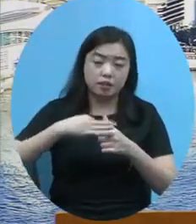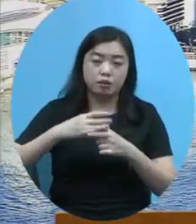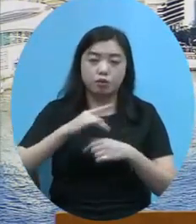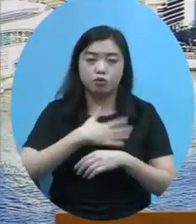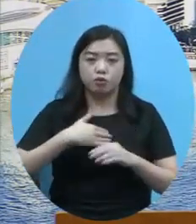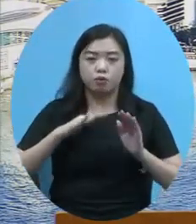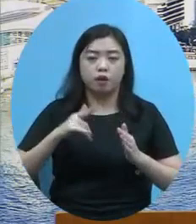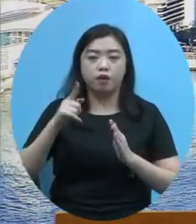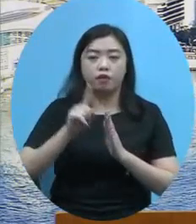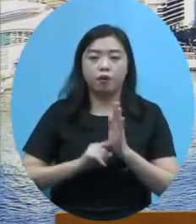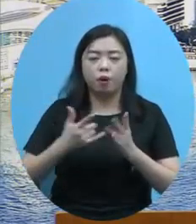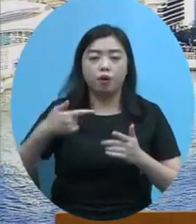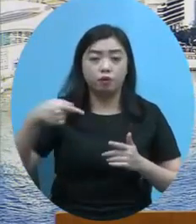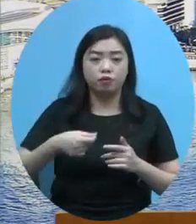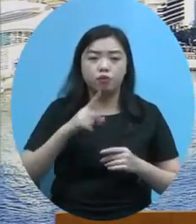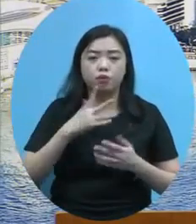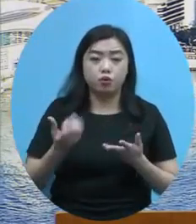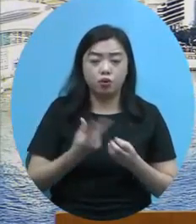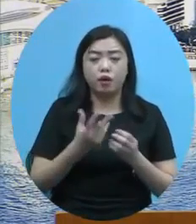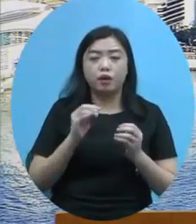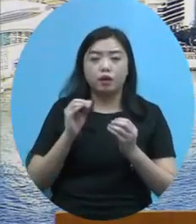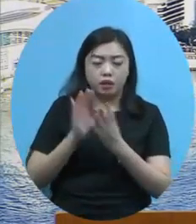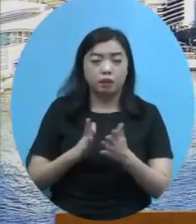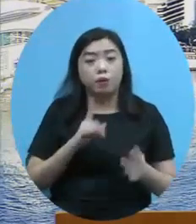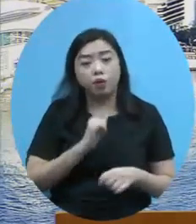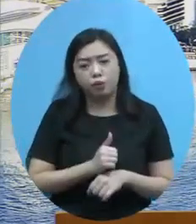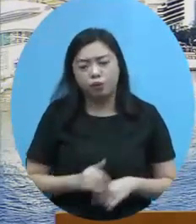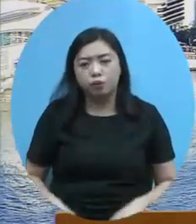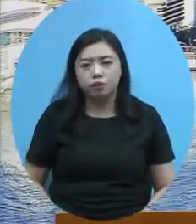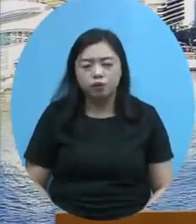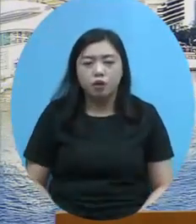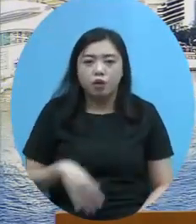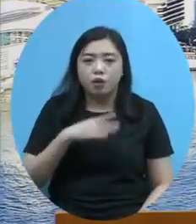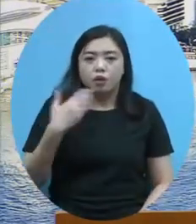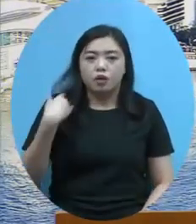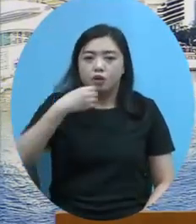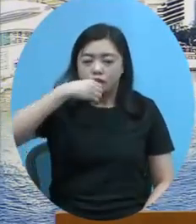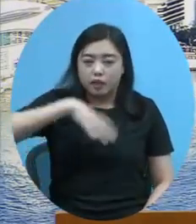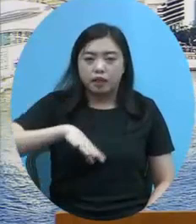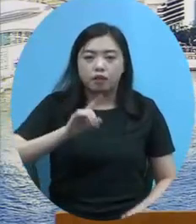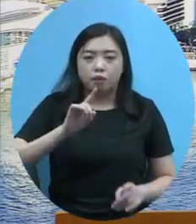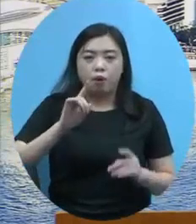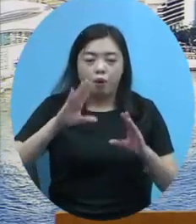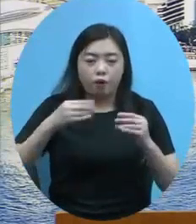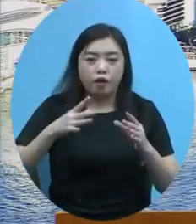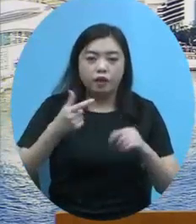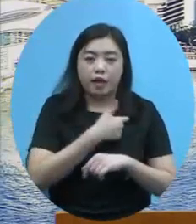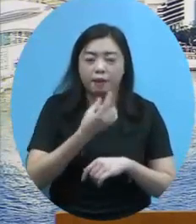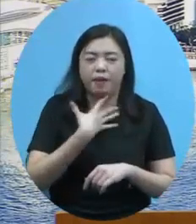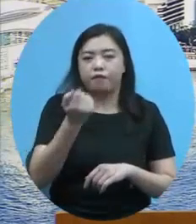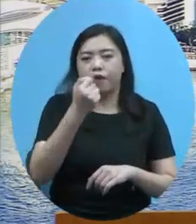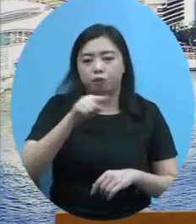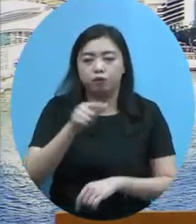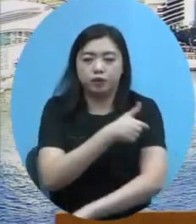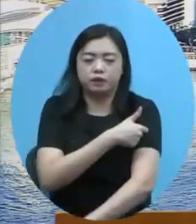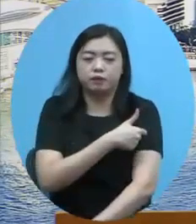降咧，有機會再次感染嘅，咁所以特別都呼籲啦，即係如果曾經康復咗未打針嘅市民咧，盡快去接種